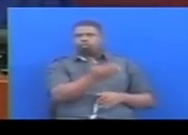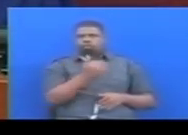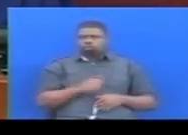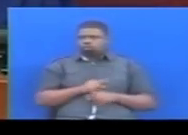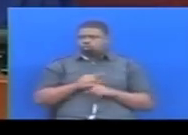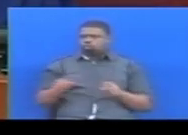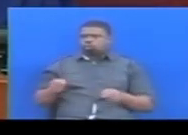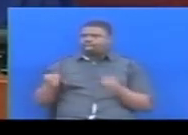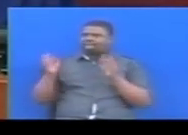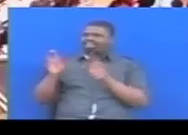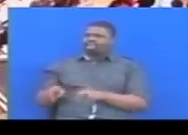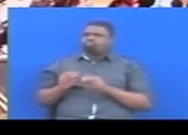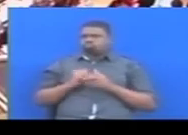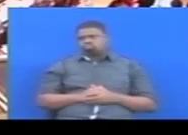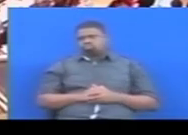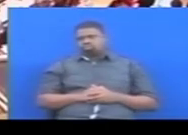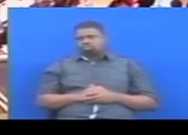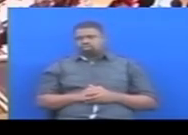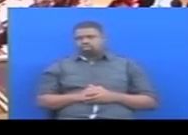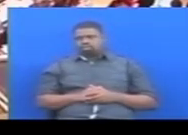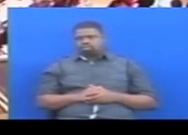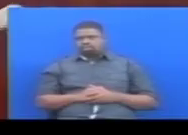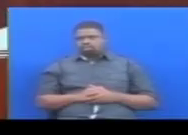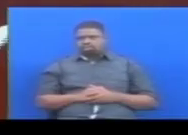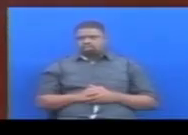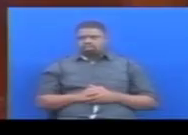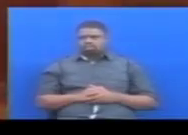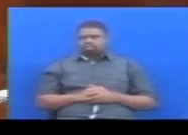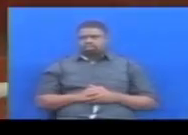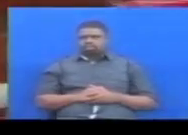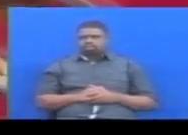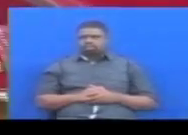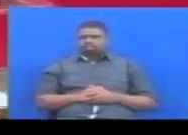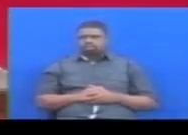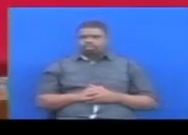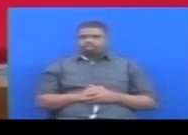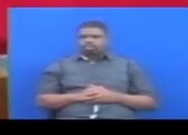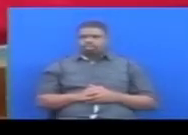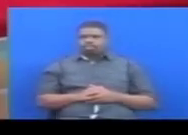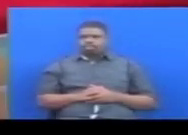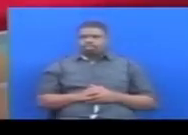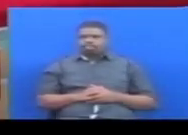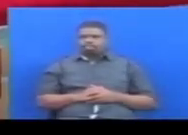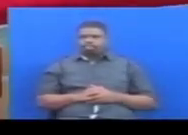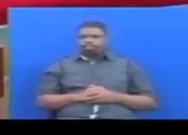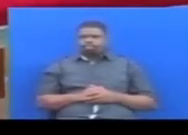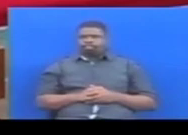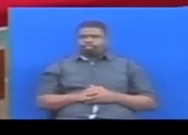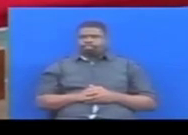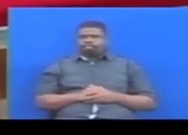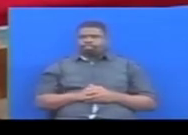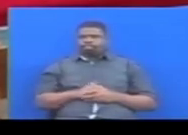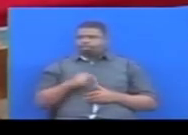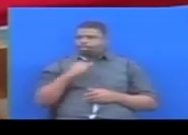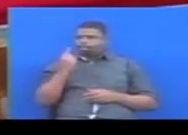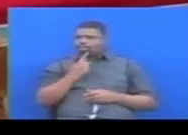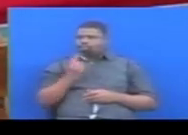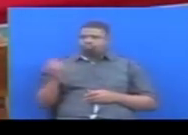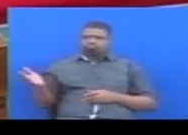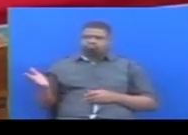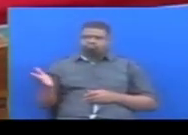adhabu zinazowaumiza? Je, serikali inavisaidiaje vikundi vya beach management unit vinavyojihusisha na ulinzi na utunzaji wa